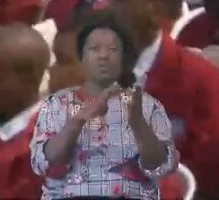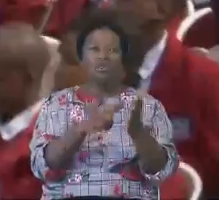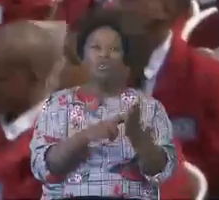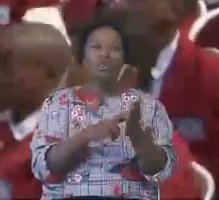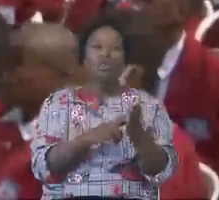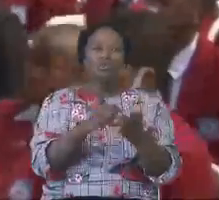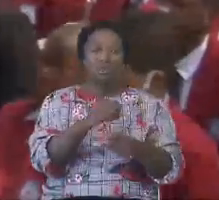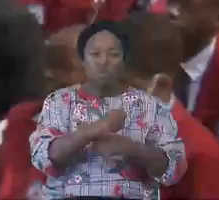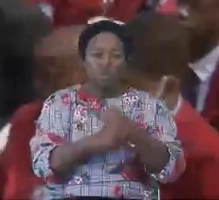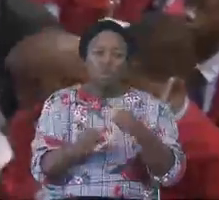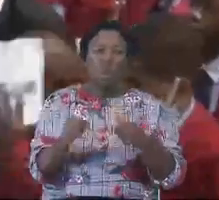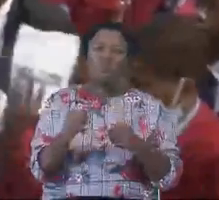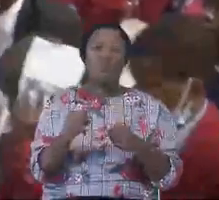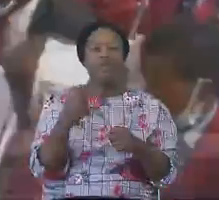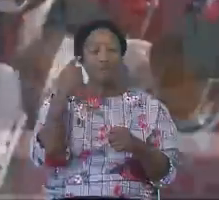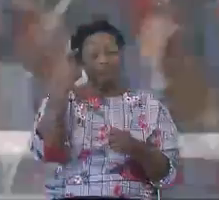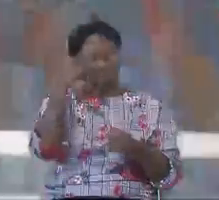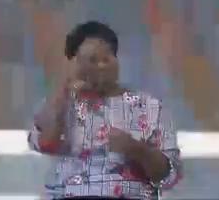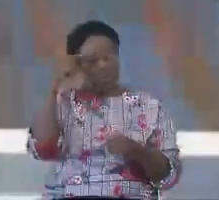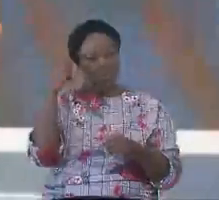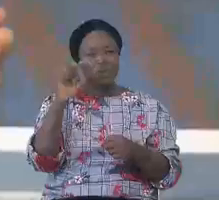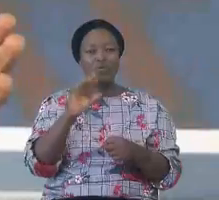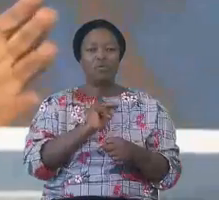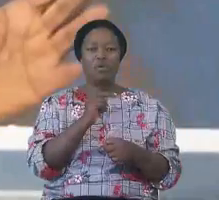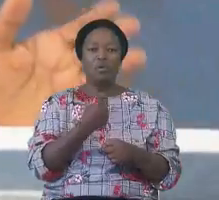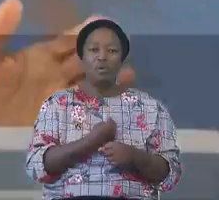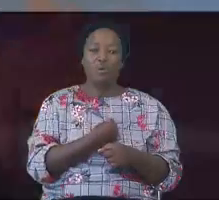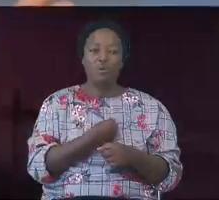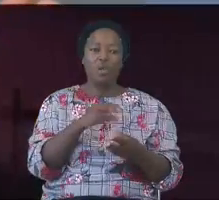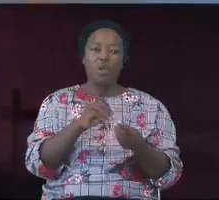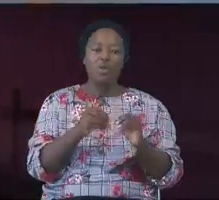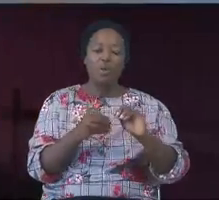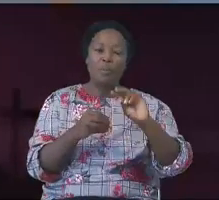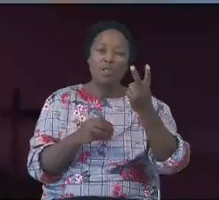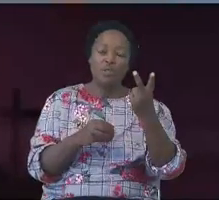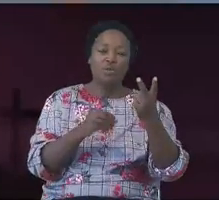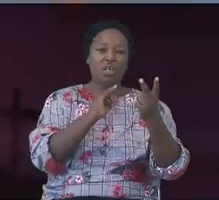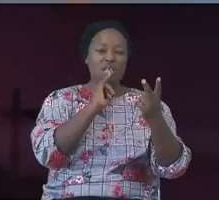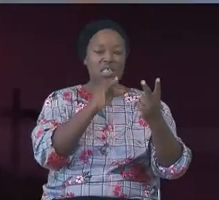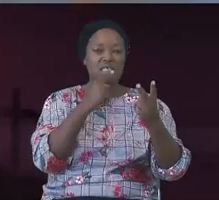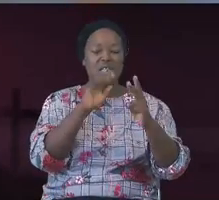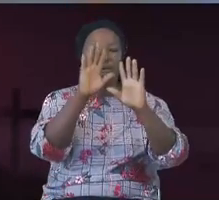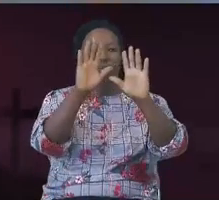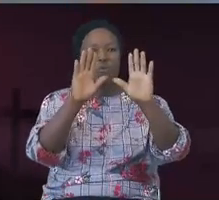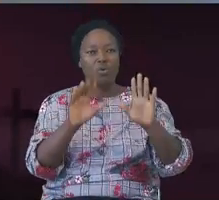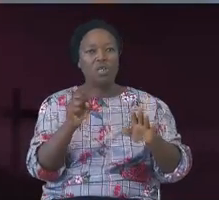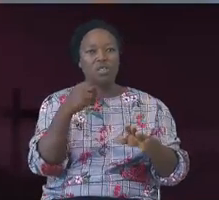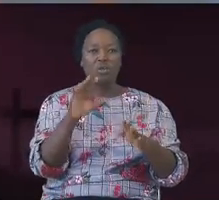Premièrement donc, les merveilles de la substitution et de la souffrance pour